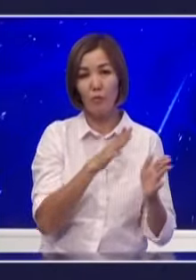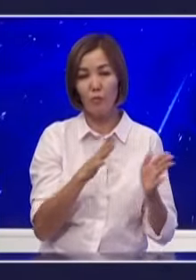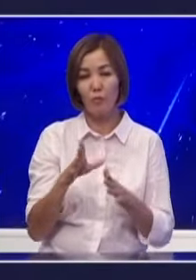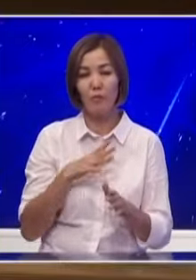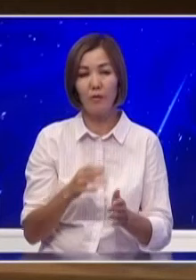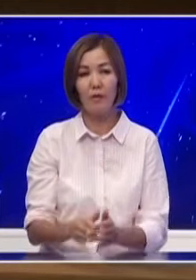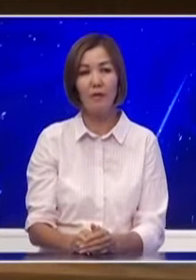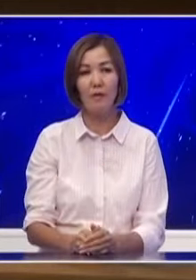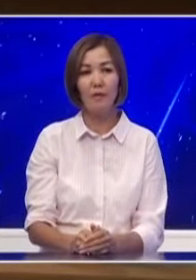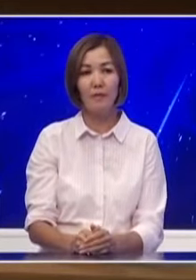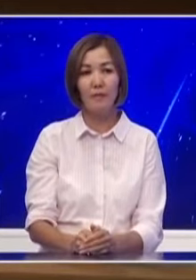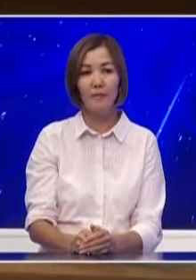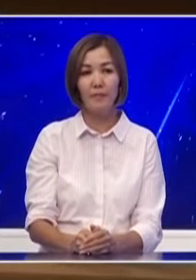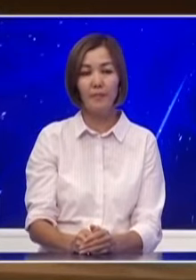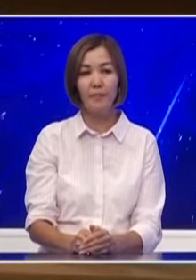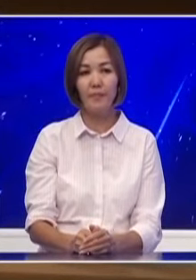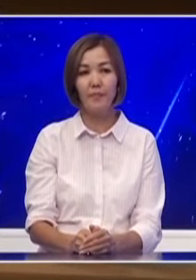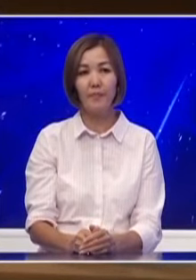региона.